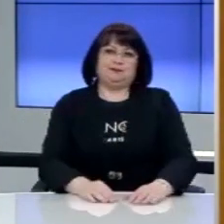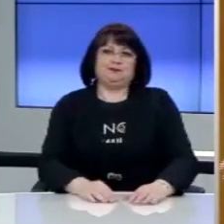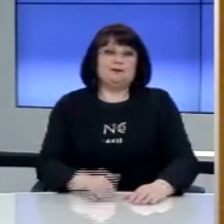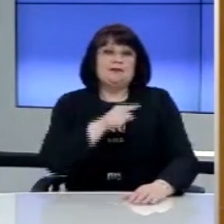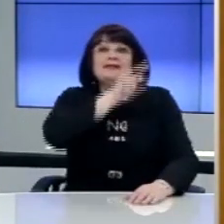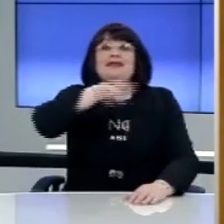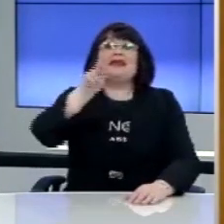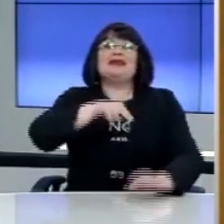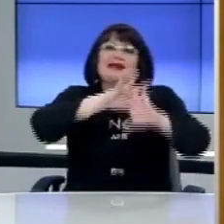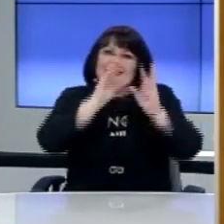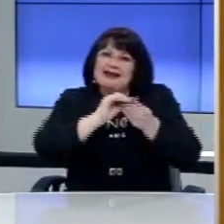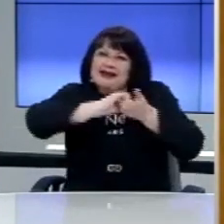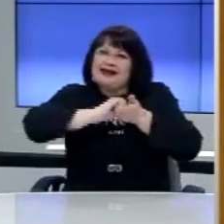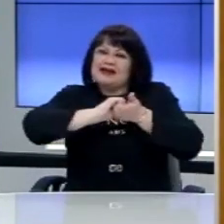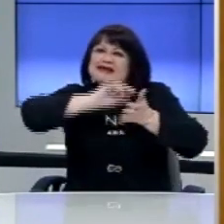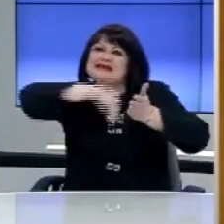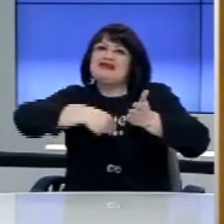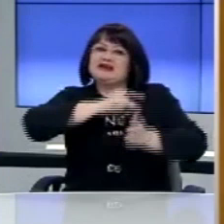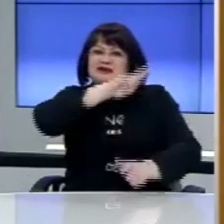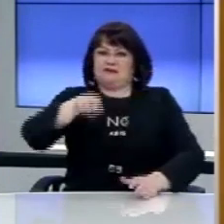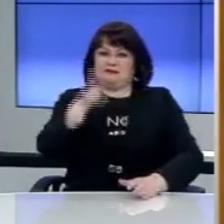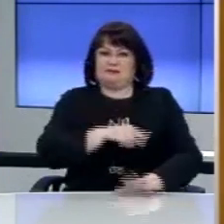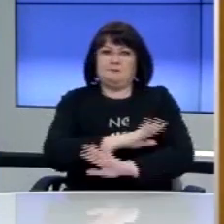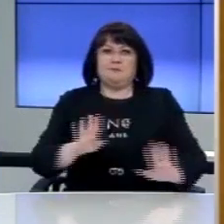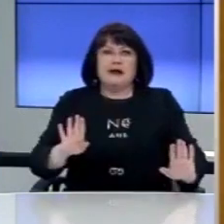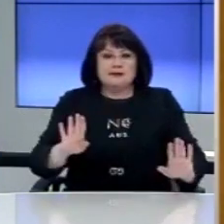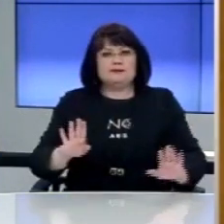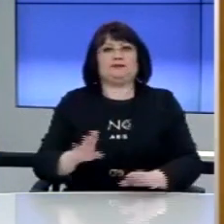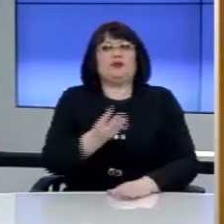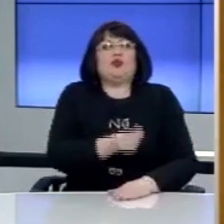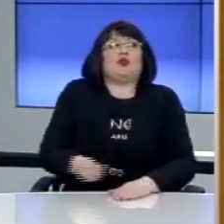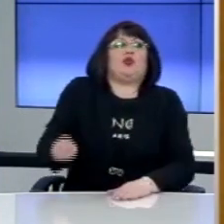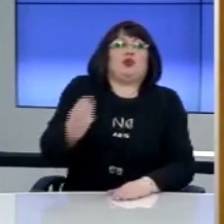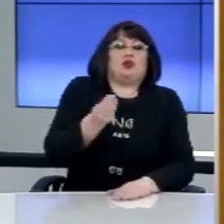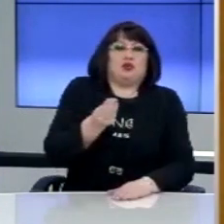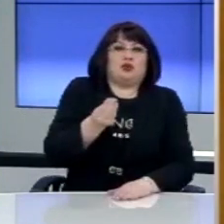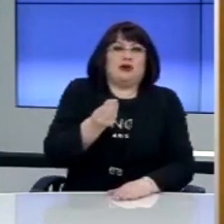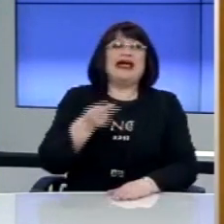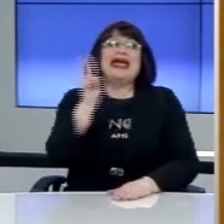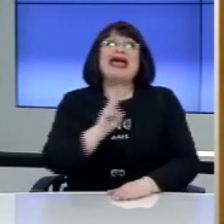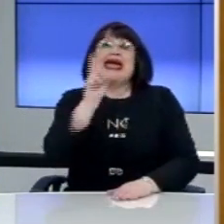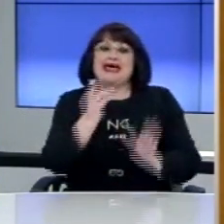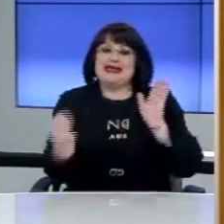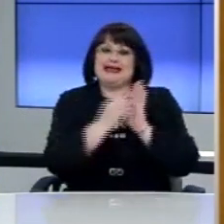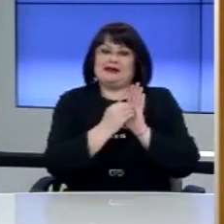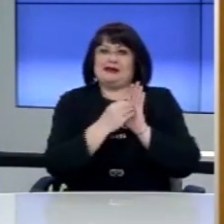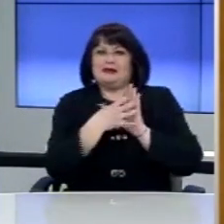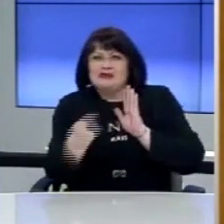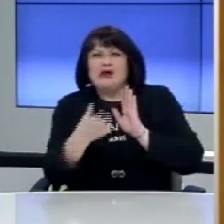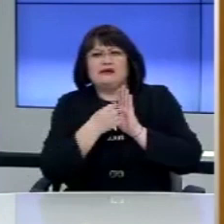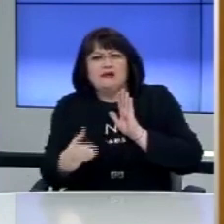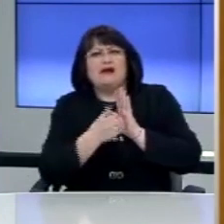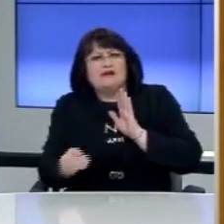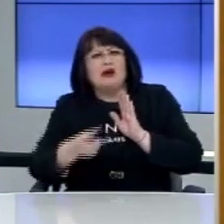Καταργήσατε τις κλαδικές συμβάσεις, προβλέποντας ακόμα περισσότερες ρήτρες εξαίρεσης που μπορεί